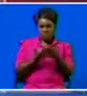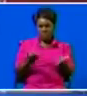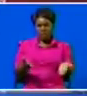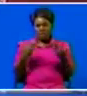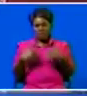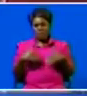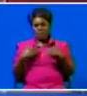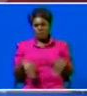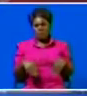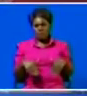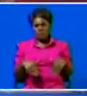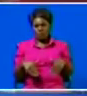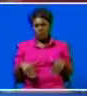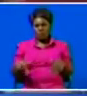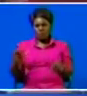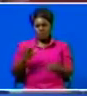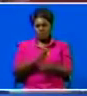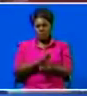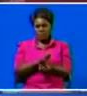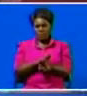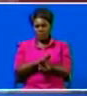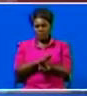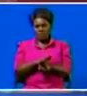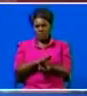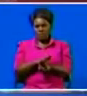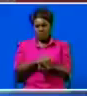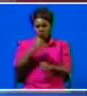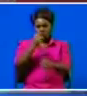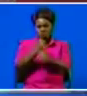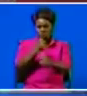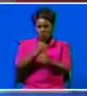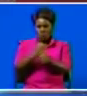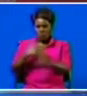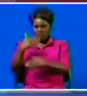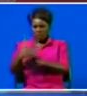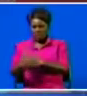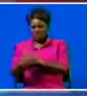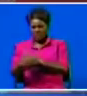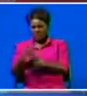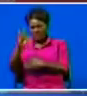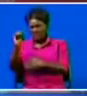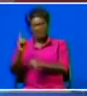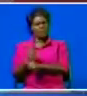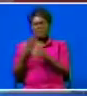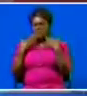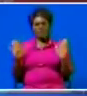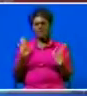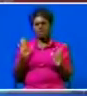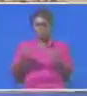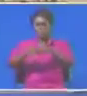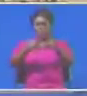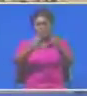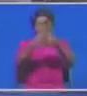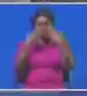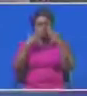watu wajaa hapa, wengi waliofanya kazi zao baada ya dakika 30 tu ndio